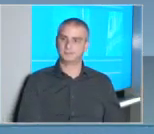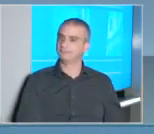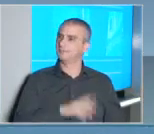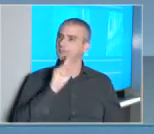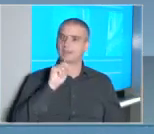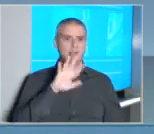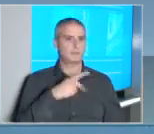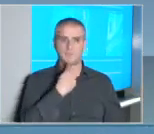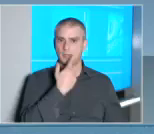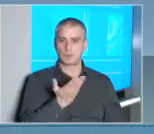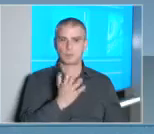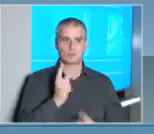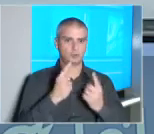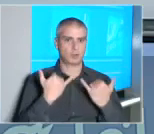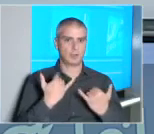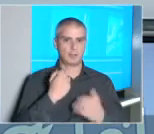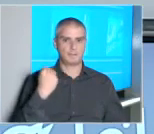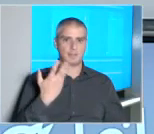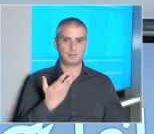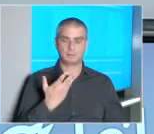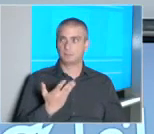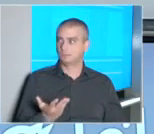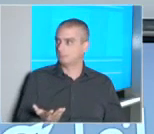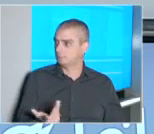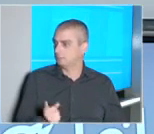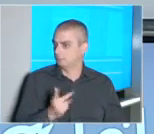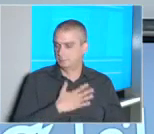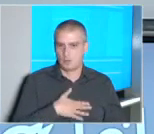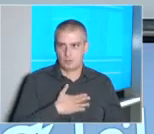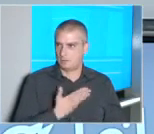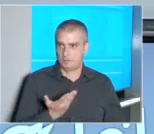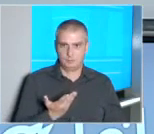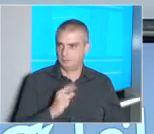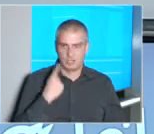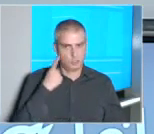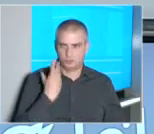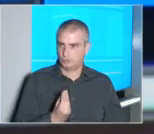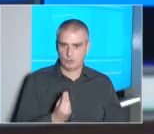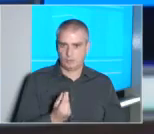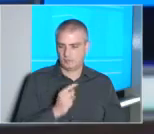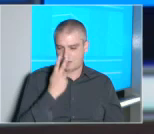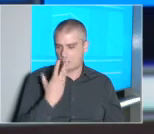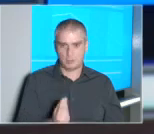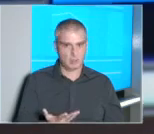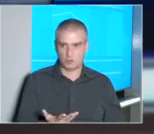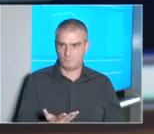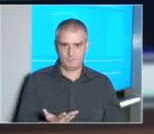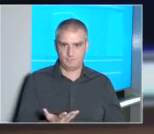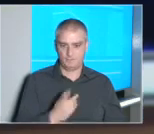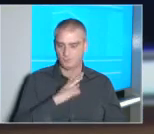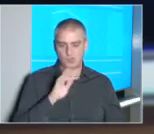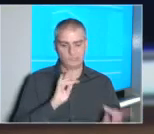דני, מה אתה אומר על מה שמתרחש בימין? מה, זה לא נעים. זה לא נשמע טוב, זה גם לא נראה טוב.